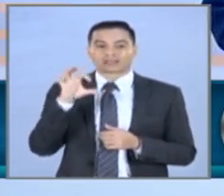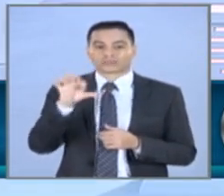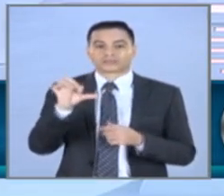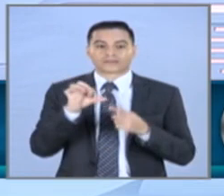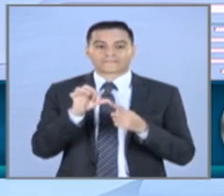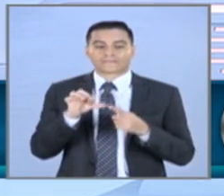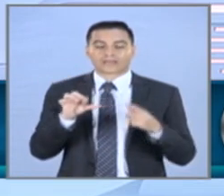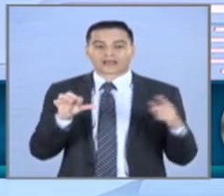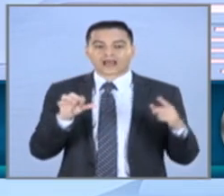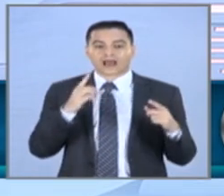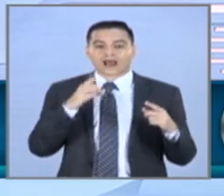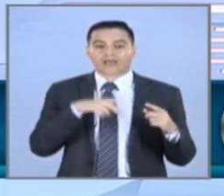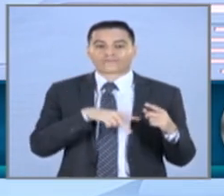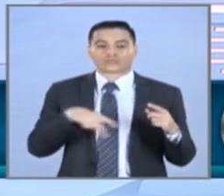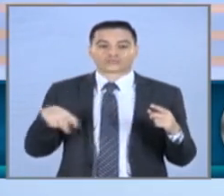1793 ل